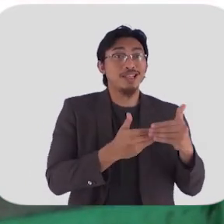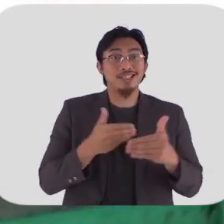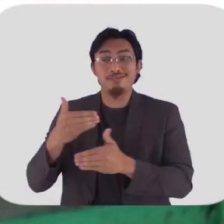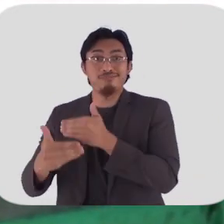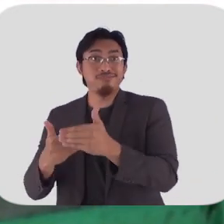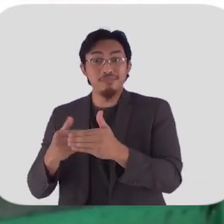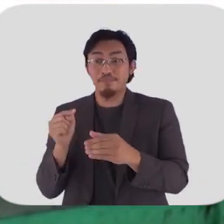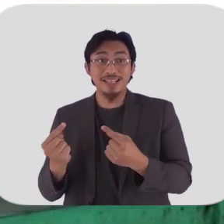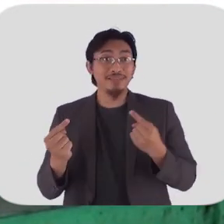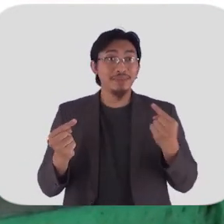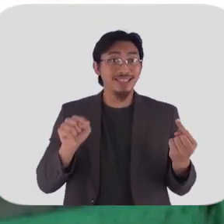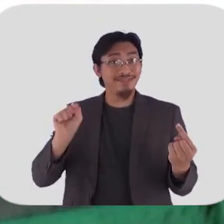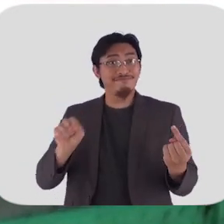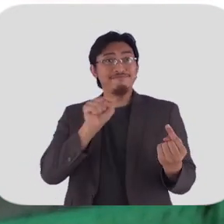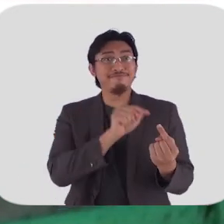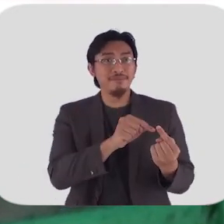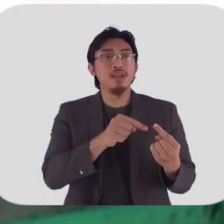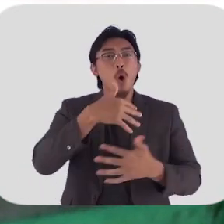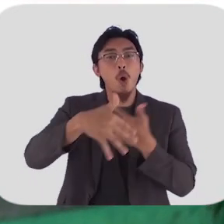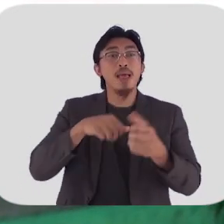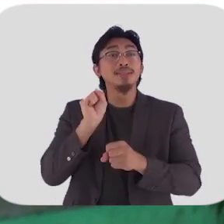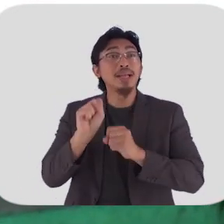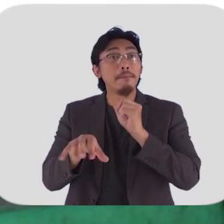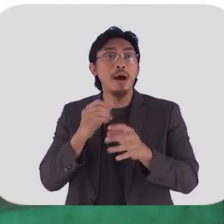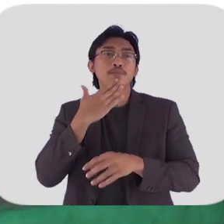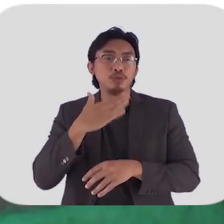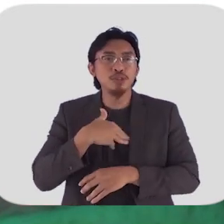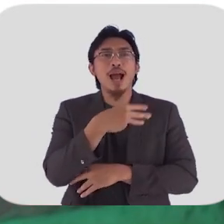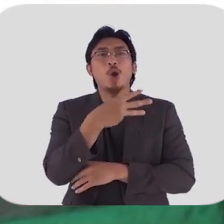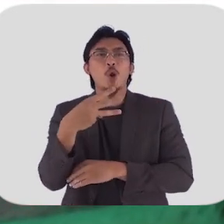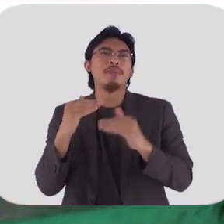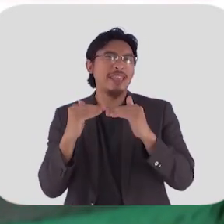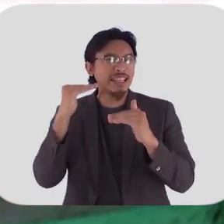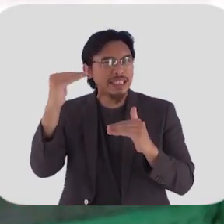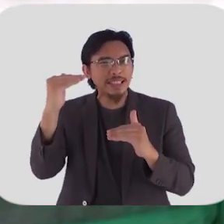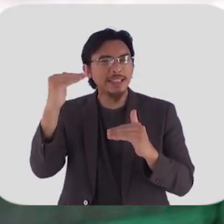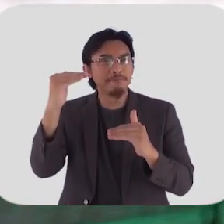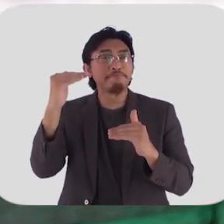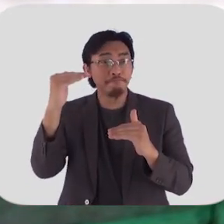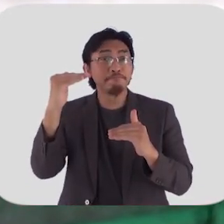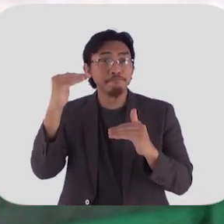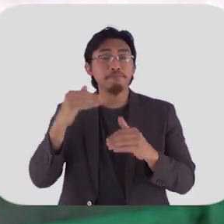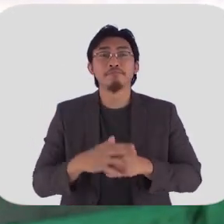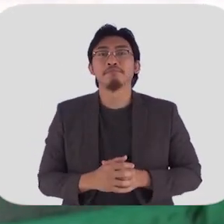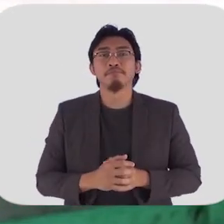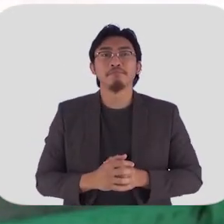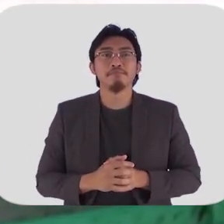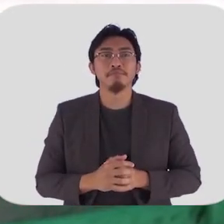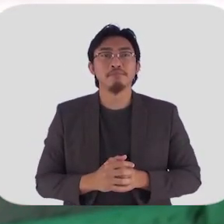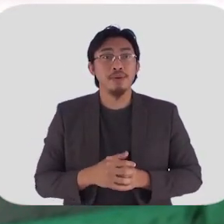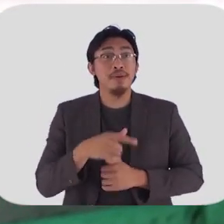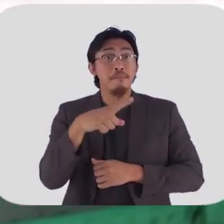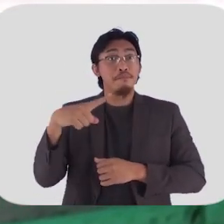kedua proses itu masing-masing mempunyai produk pengolahan sampah yang mempunyai nilai